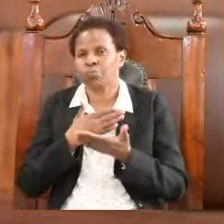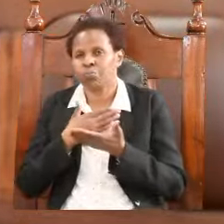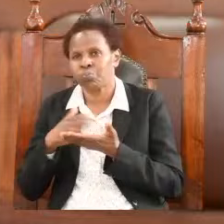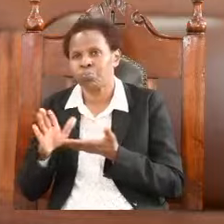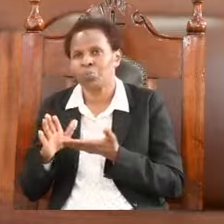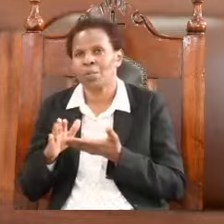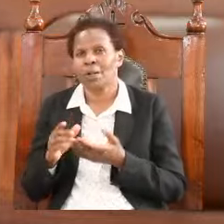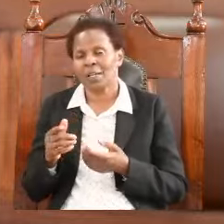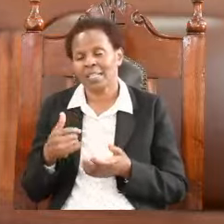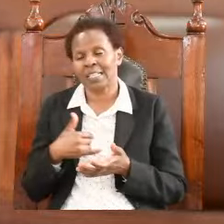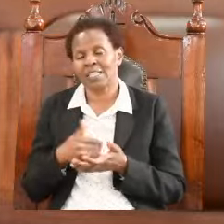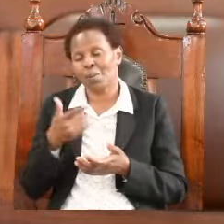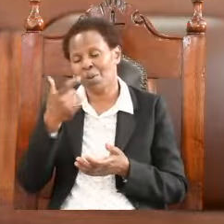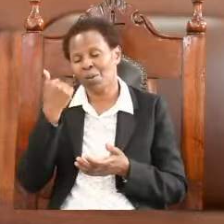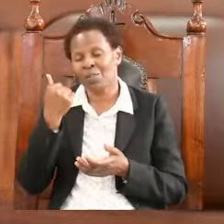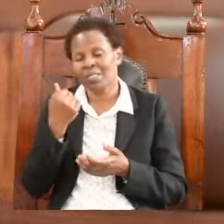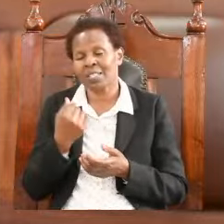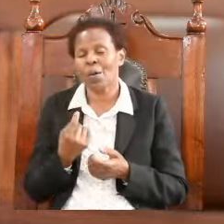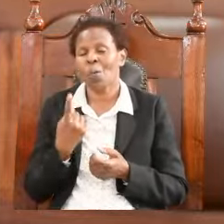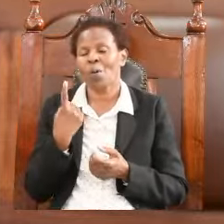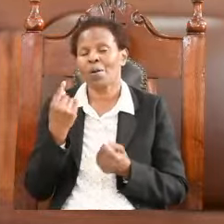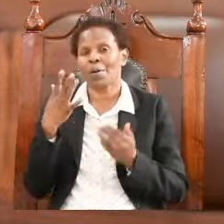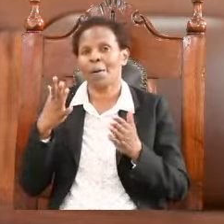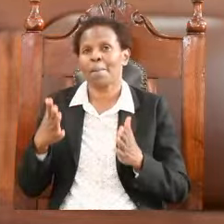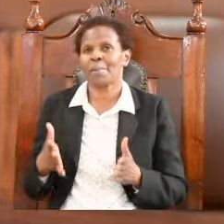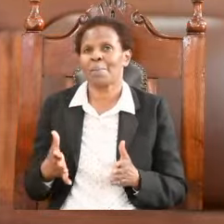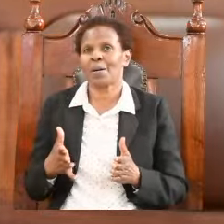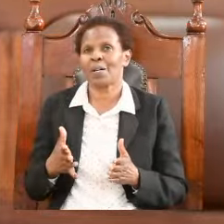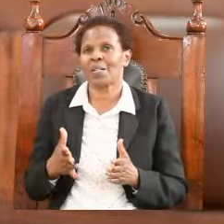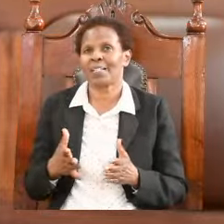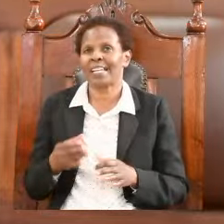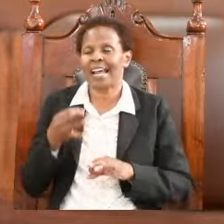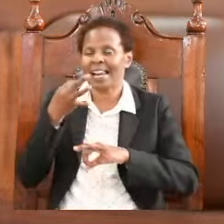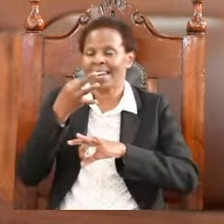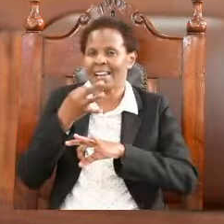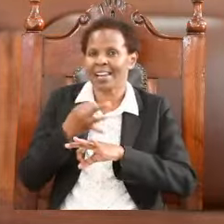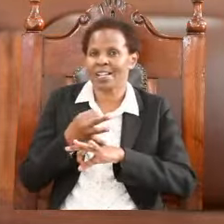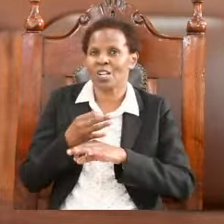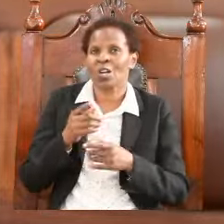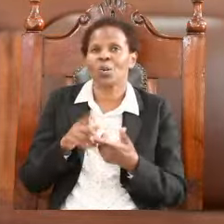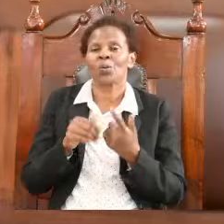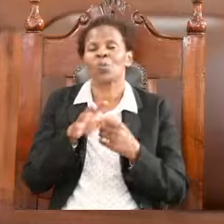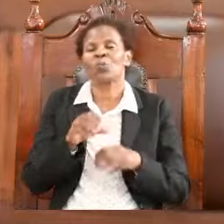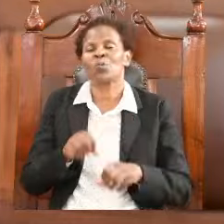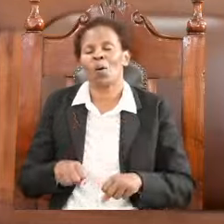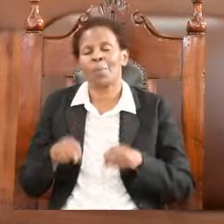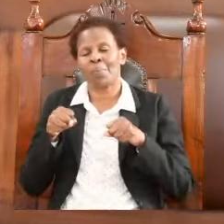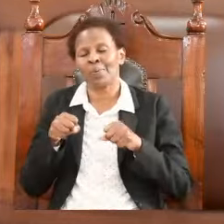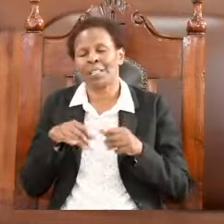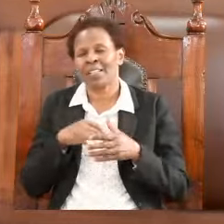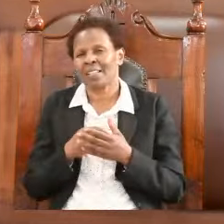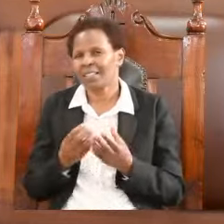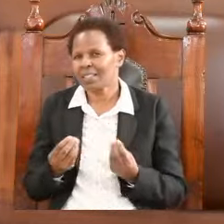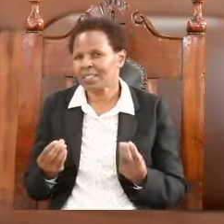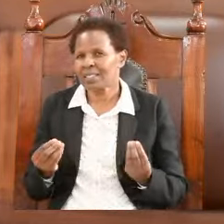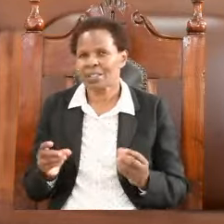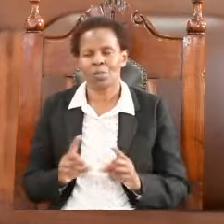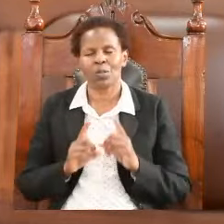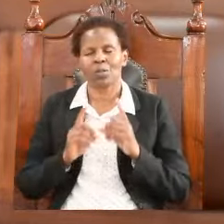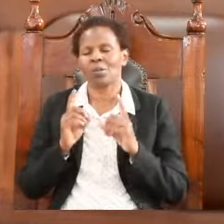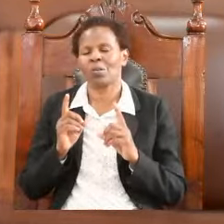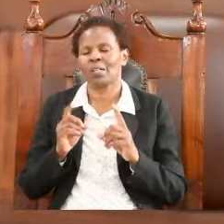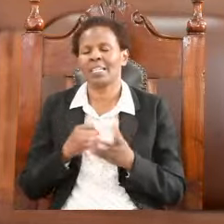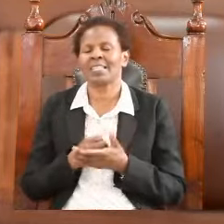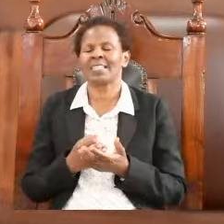hari mundu uraheyanirie uhoro utare wa ma kuri mundu uri ukwandikite undu ucio ndungikorwo uri muhuthu muno undu ucio